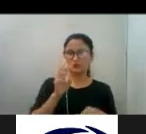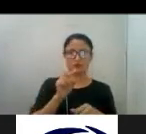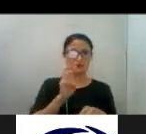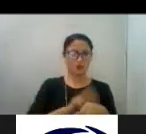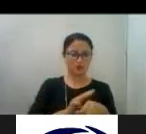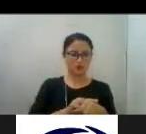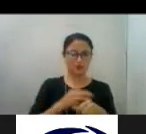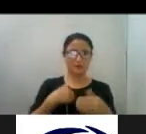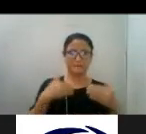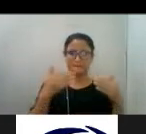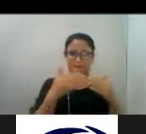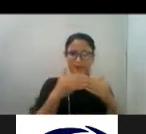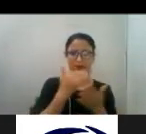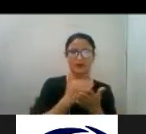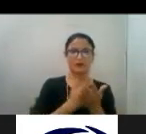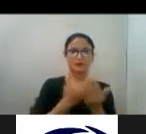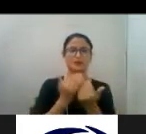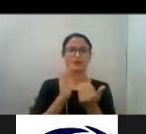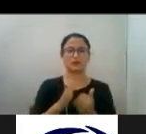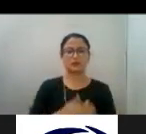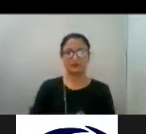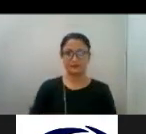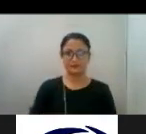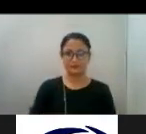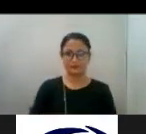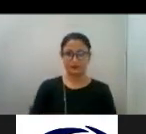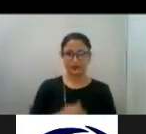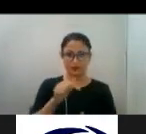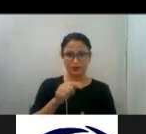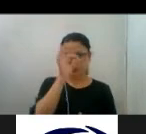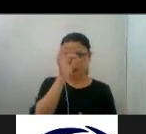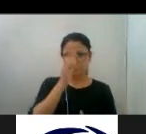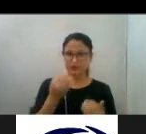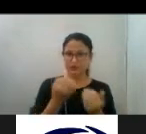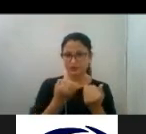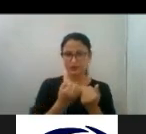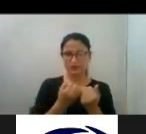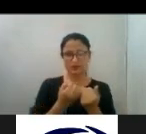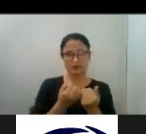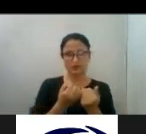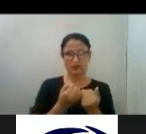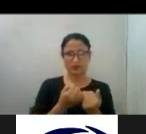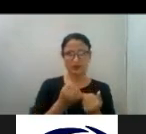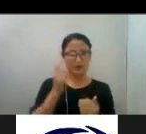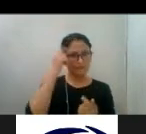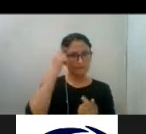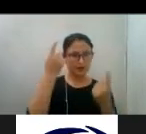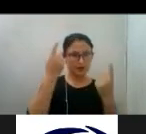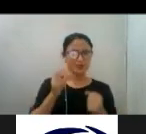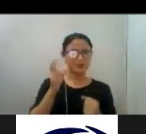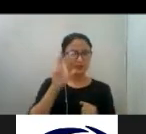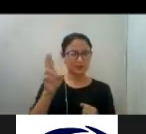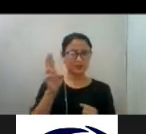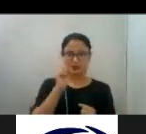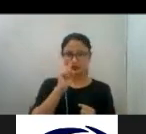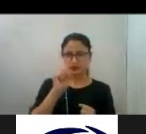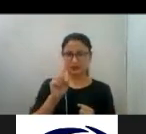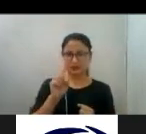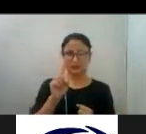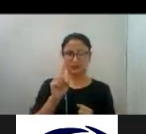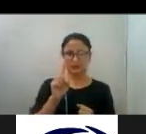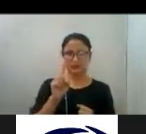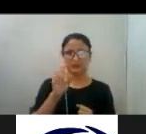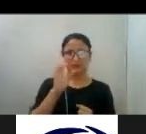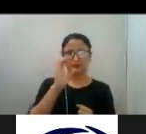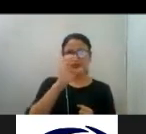भेटघाटको कार्यक्रम गर्दैछौँ, र यसको खास गरेर यो मानसिक स्वास्थ्य दिवसको दिनमा सिएमसी